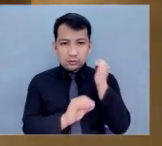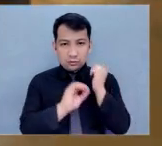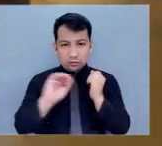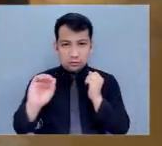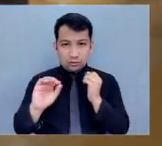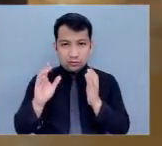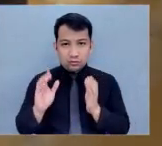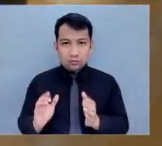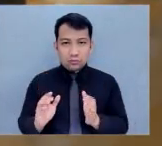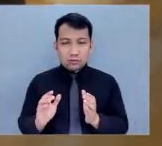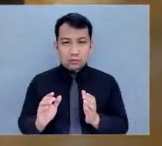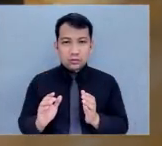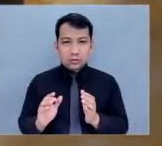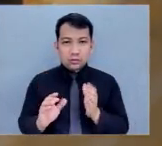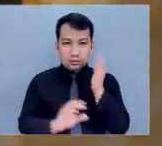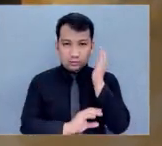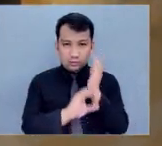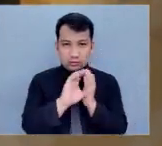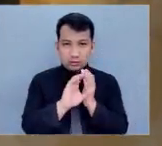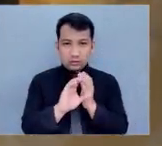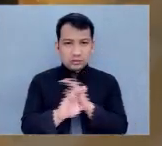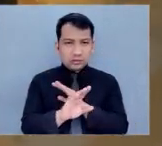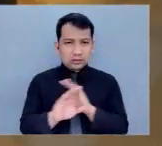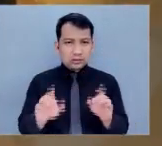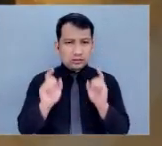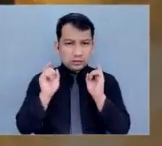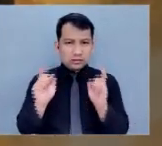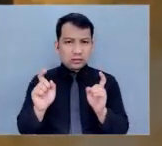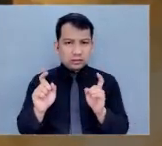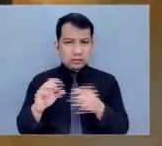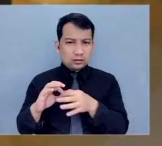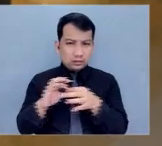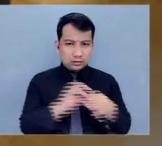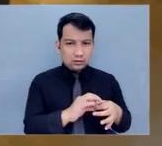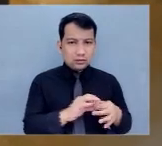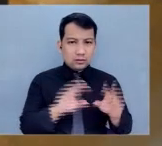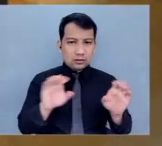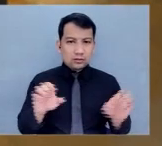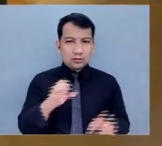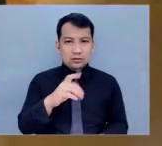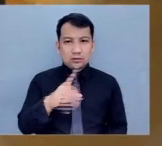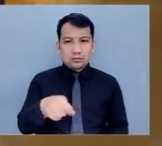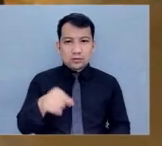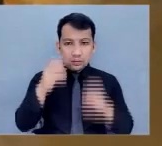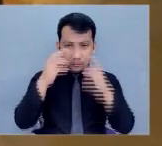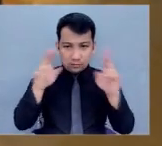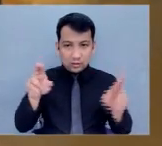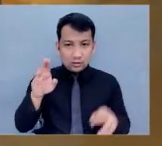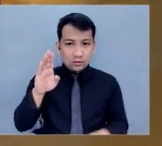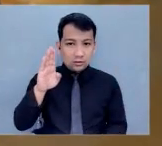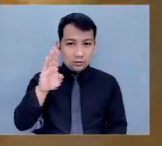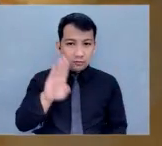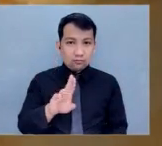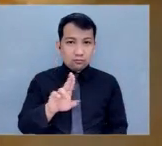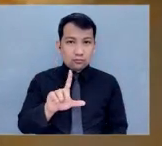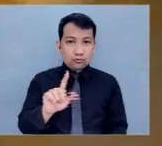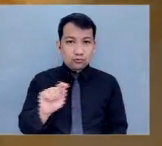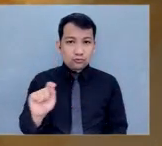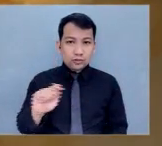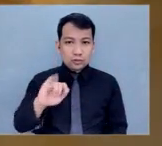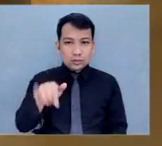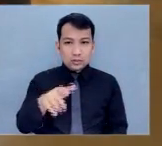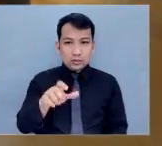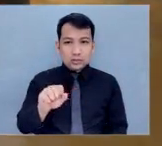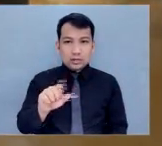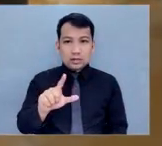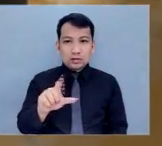ng aktor. Bagay na mabilis namang ikinabit sa pangalan ni Dapitan City Mayor Bullet Halosos. Ang totoo raw